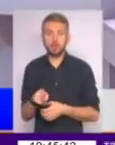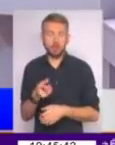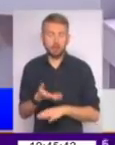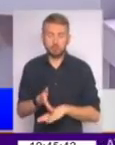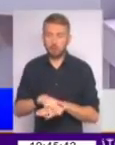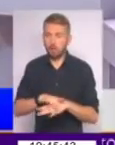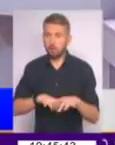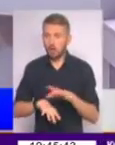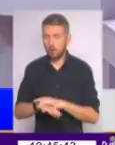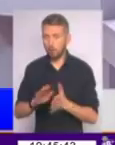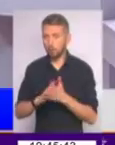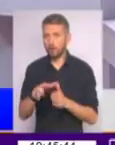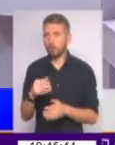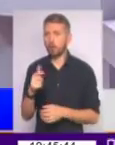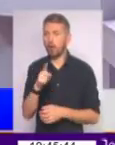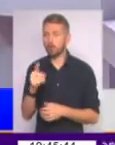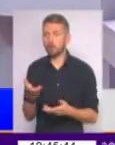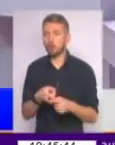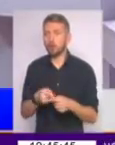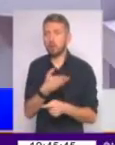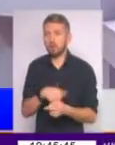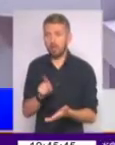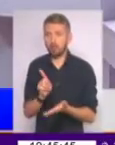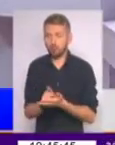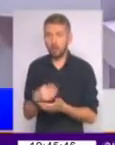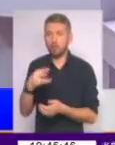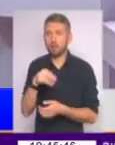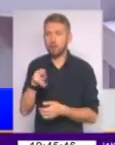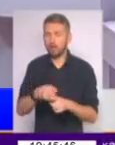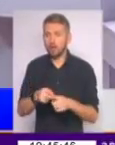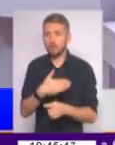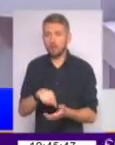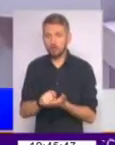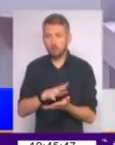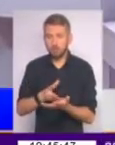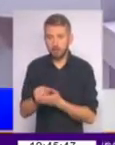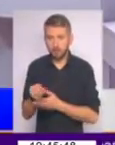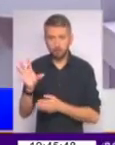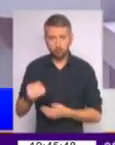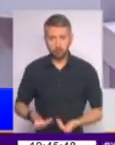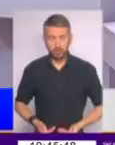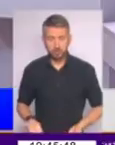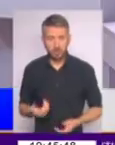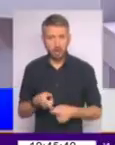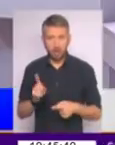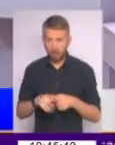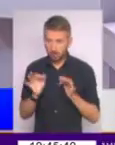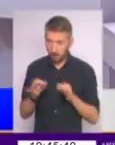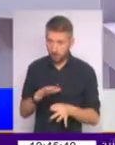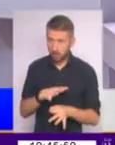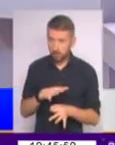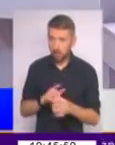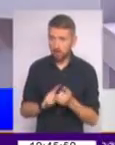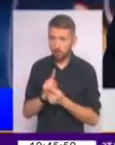газу, которые мы должны, было 40 миллиардов там было, которые мы должны были платить всю жизнь. Это правильная была